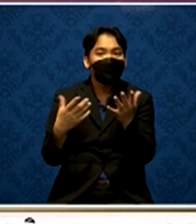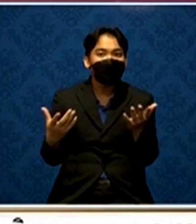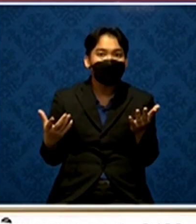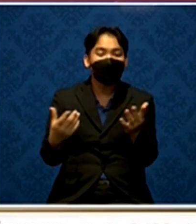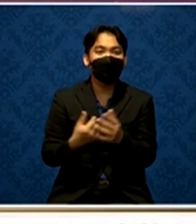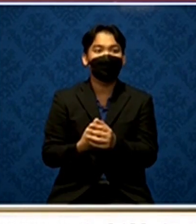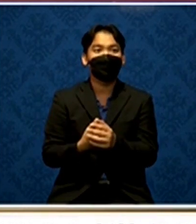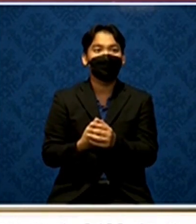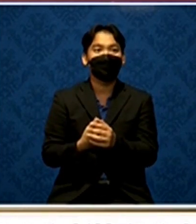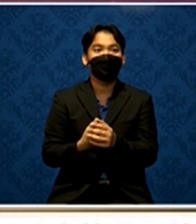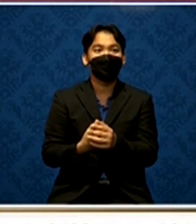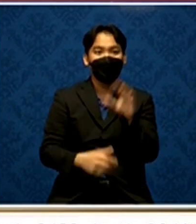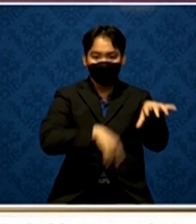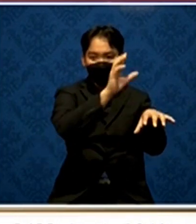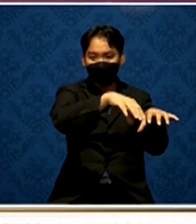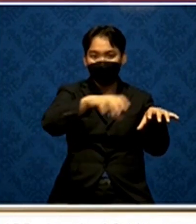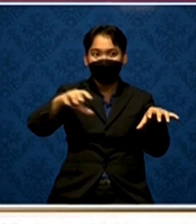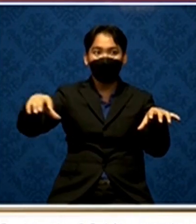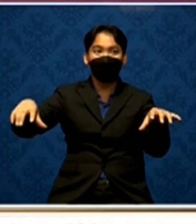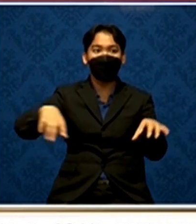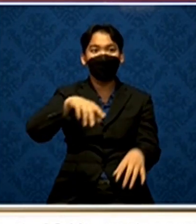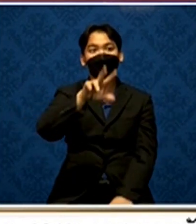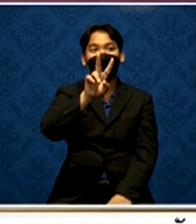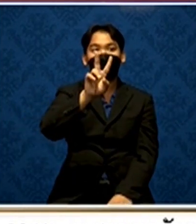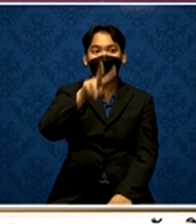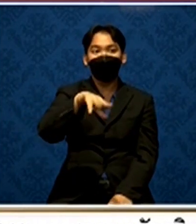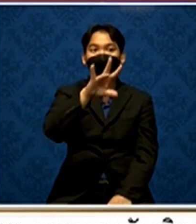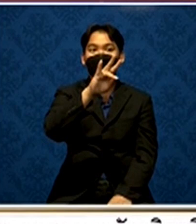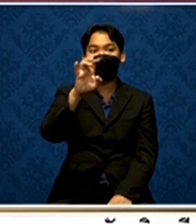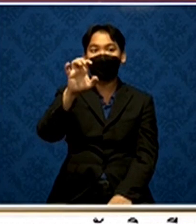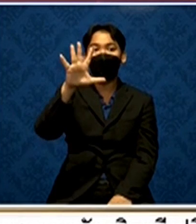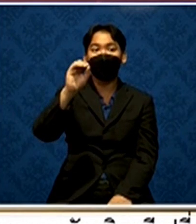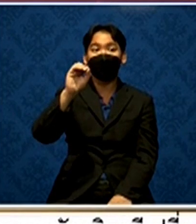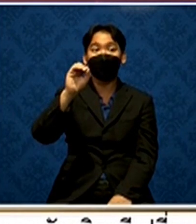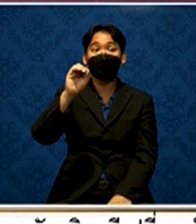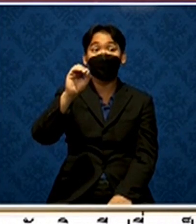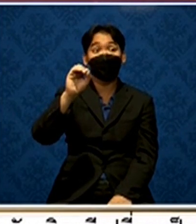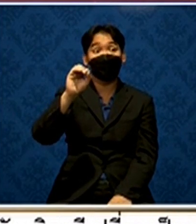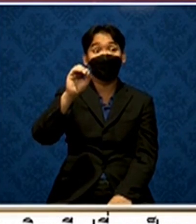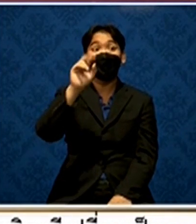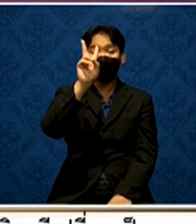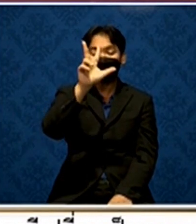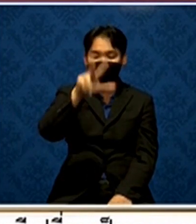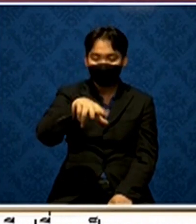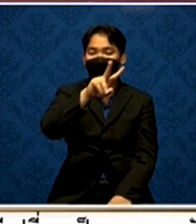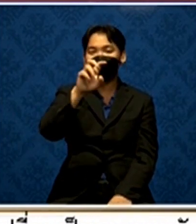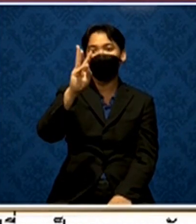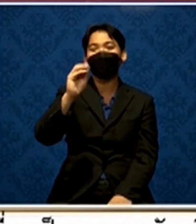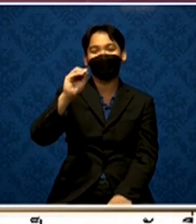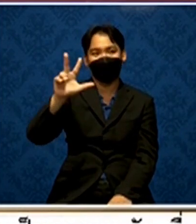ทั้งหมด 3,265 แห่งขอแสดงความจำนงโอนย้ายไปยังอบ